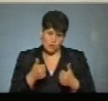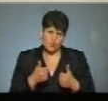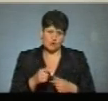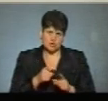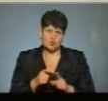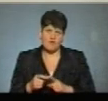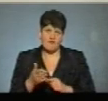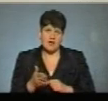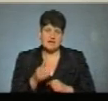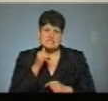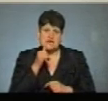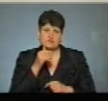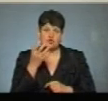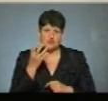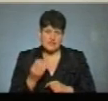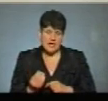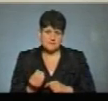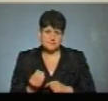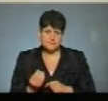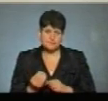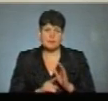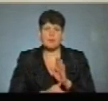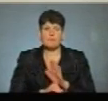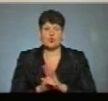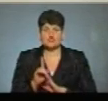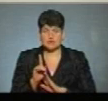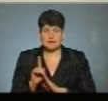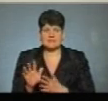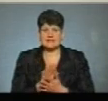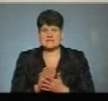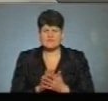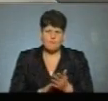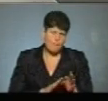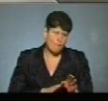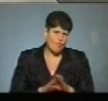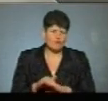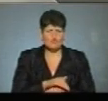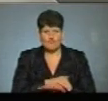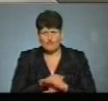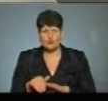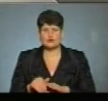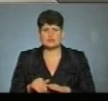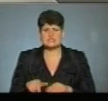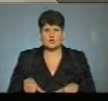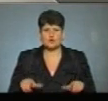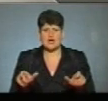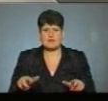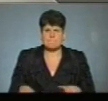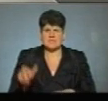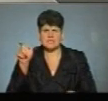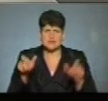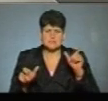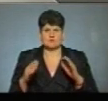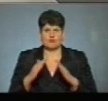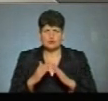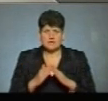дійсно хороші слова. І з завтрашнього дня ми починаємо дезінфекцію повну, тобто і вулиць, і